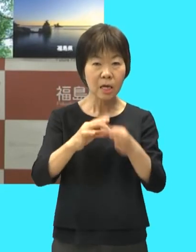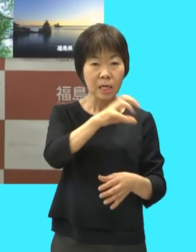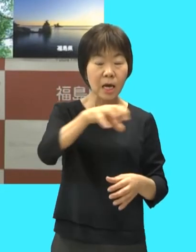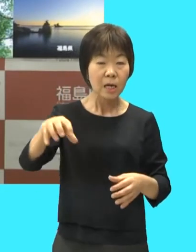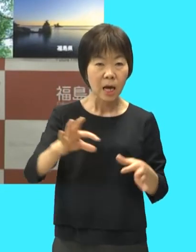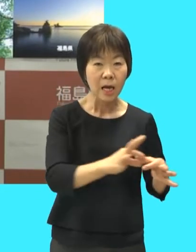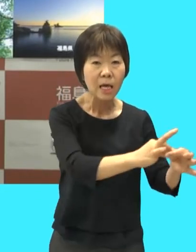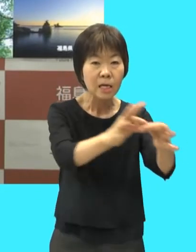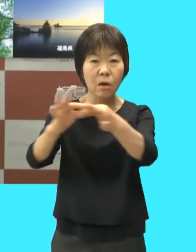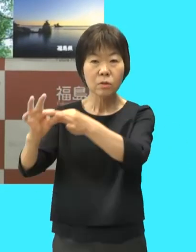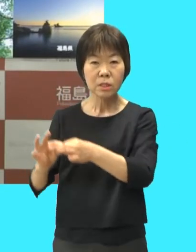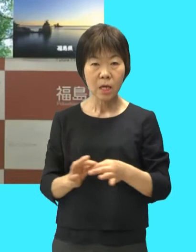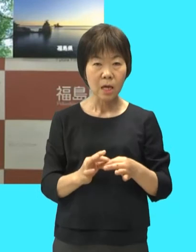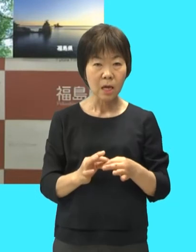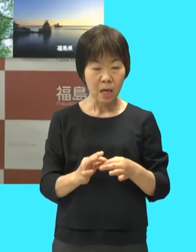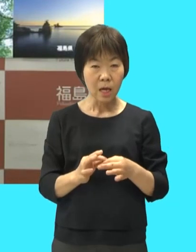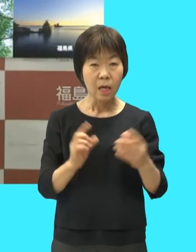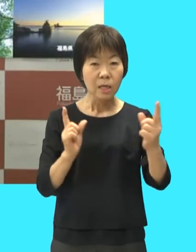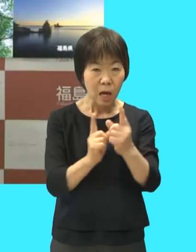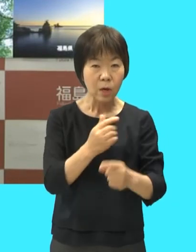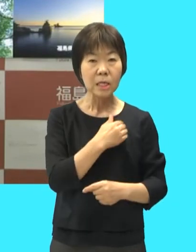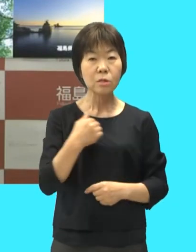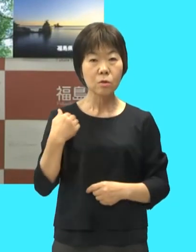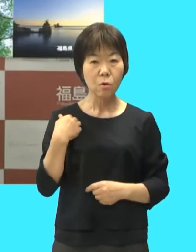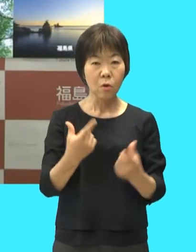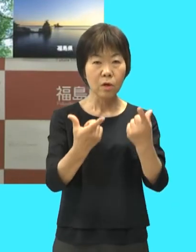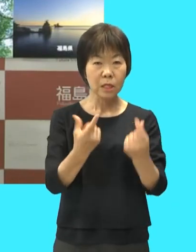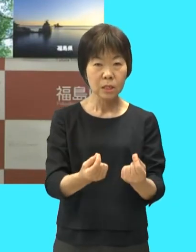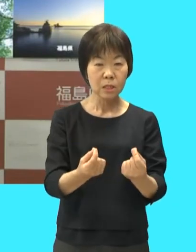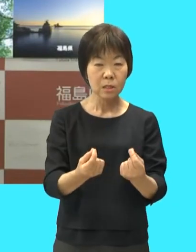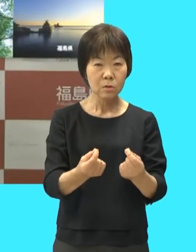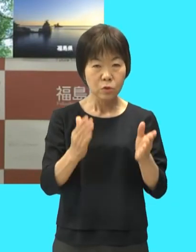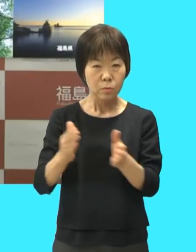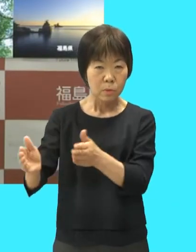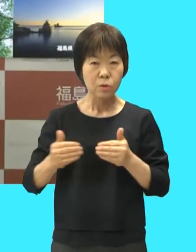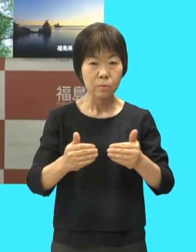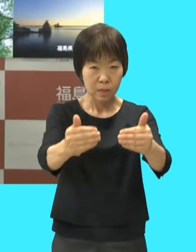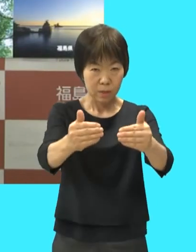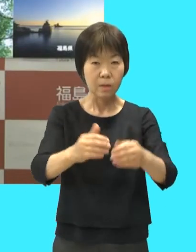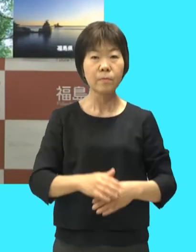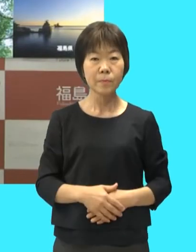携をして迅速に対応できるようしっかり準備を進めてまいります。